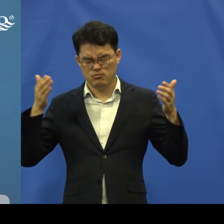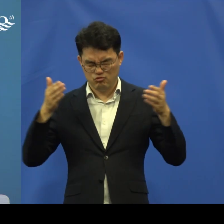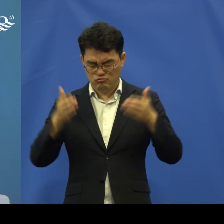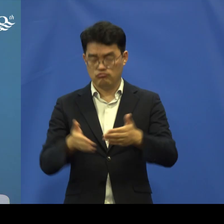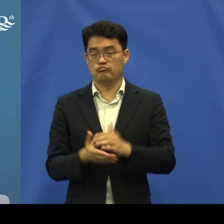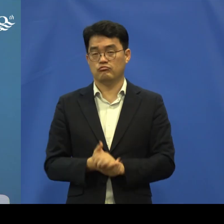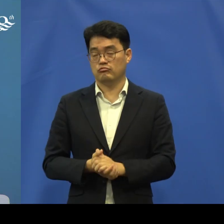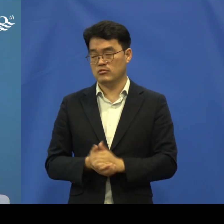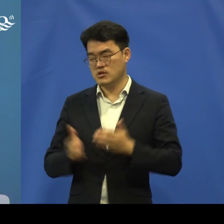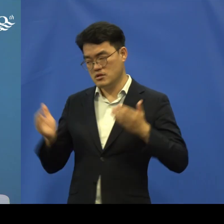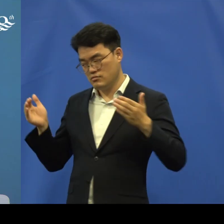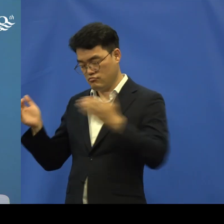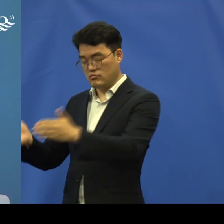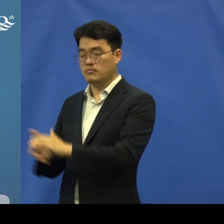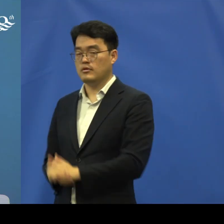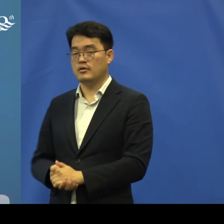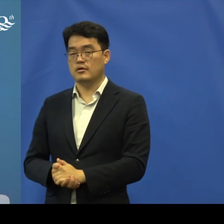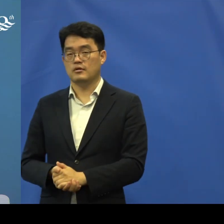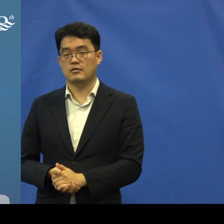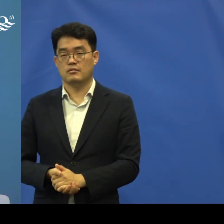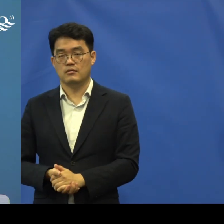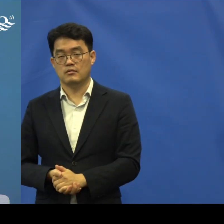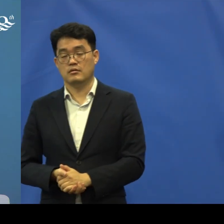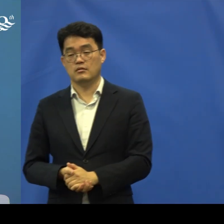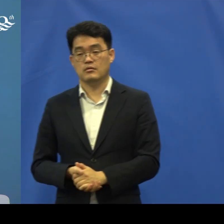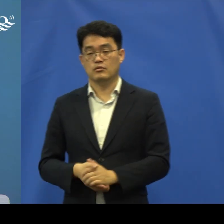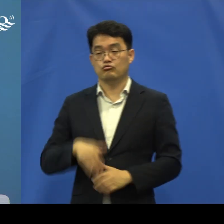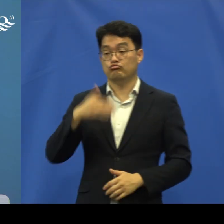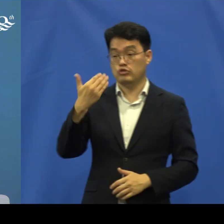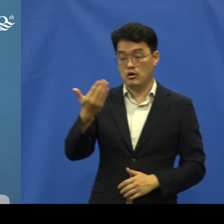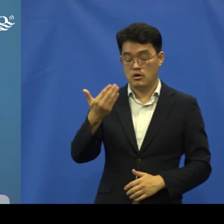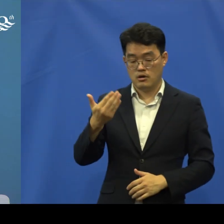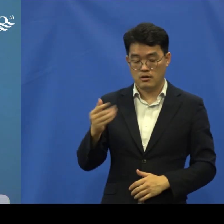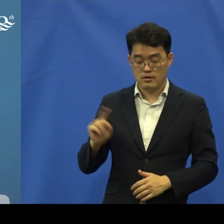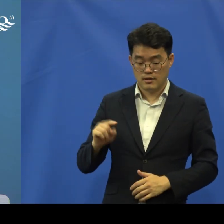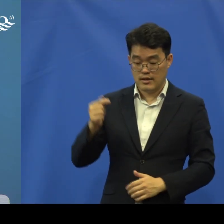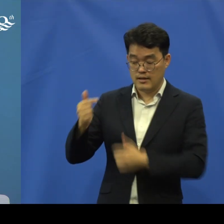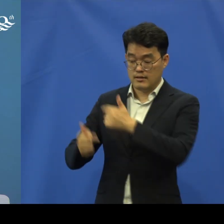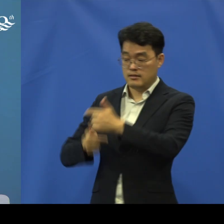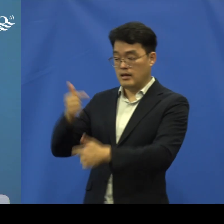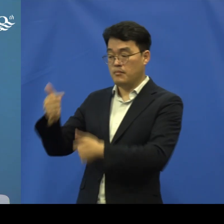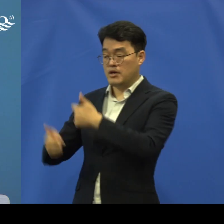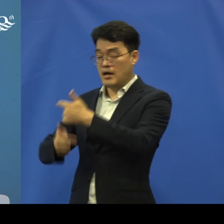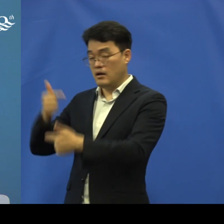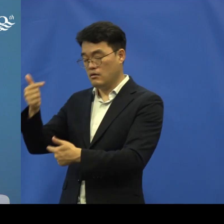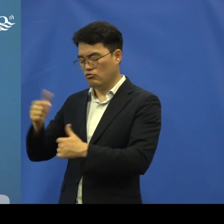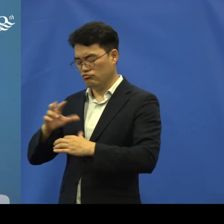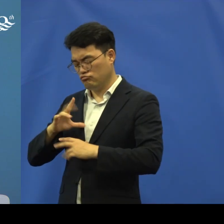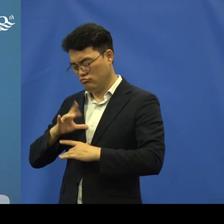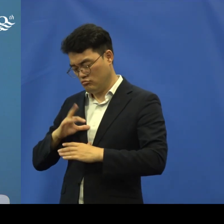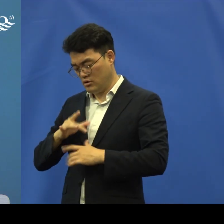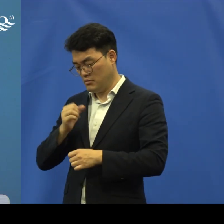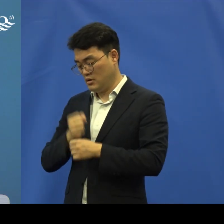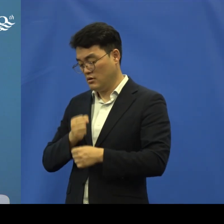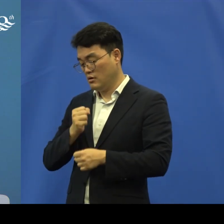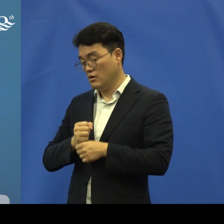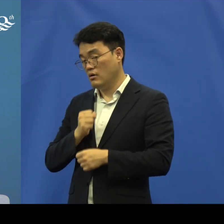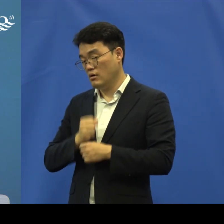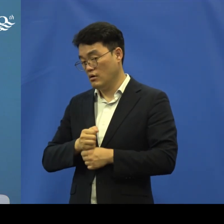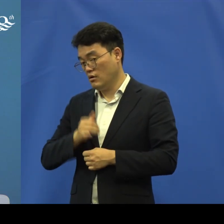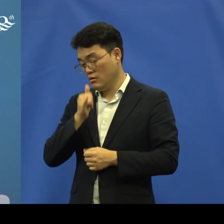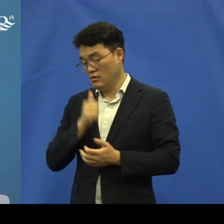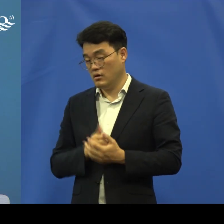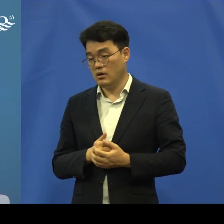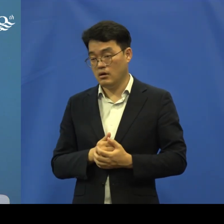구절을 보면 대적자들의 의도는 느헤미야를 두렵게 하려고 했던 것들이 있는 것 같아요. 야, 내가